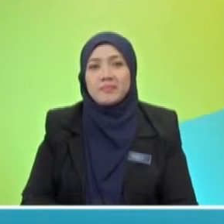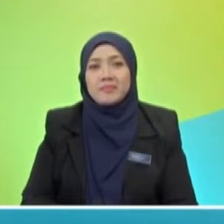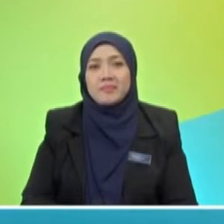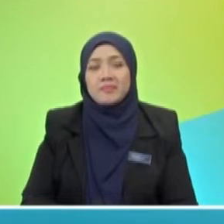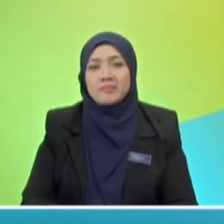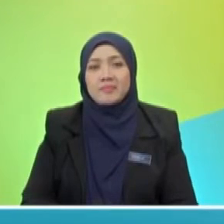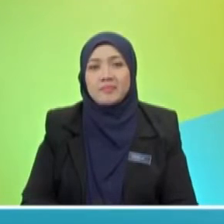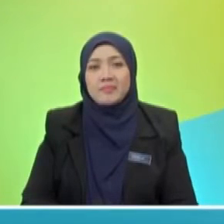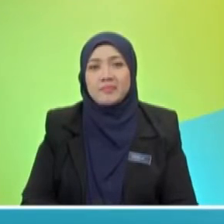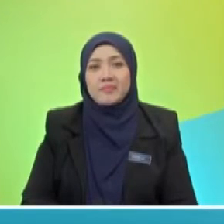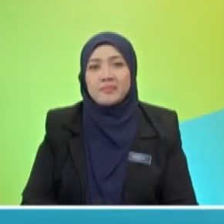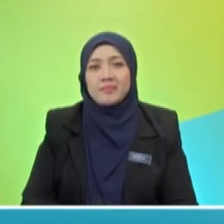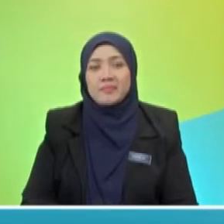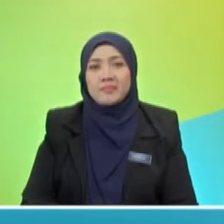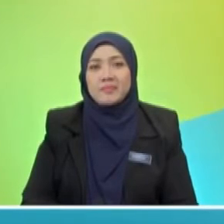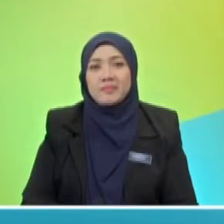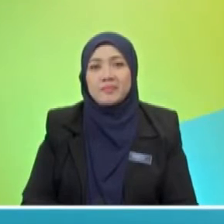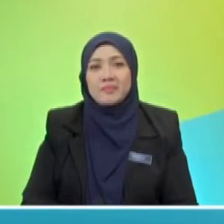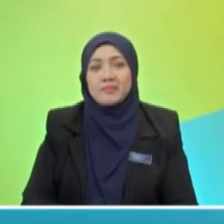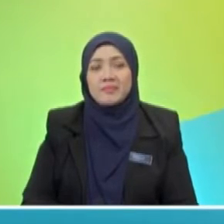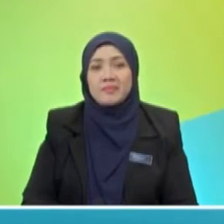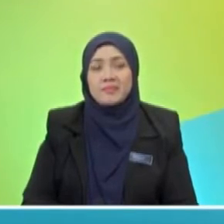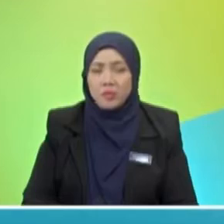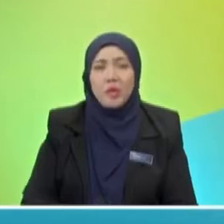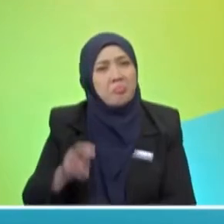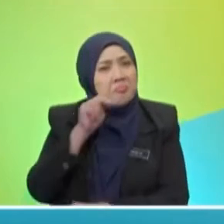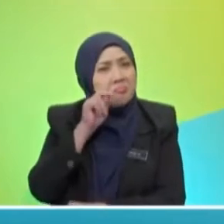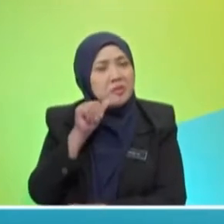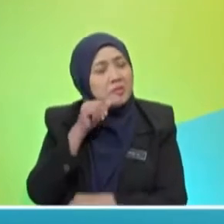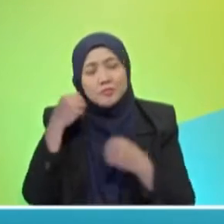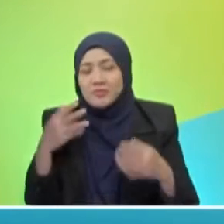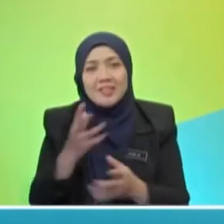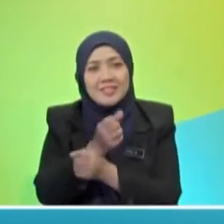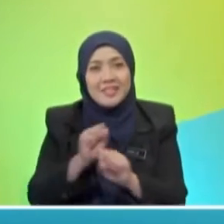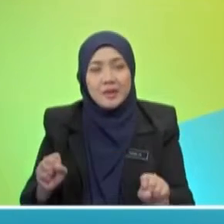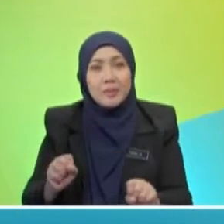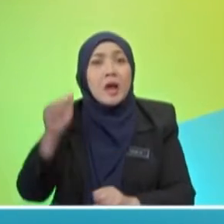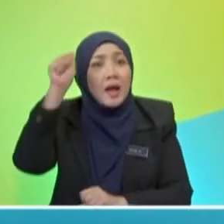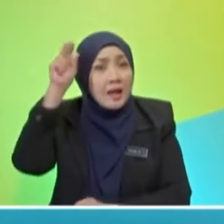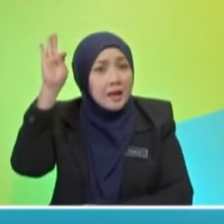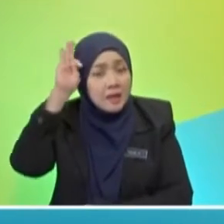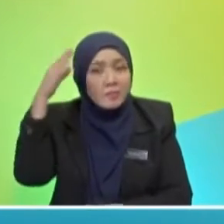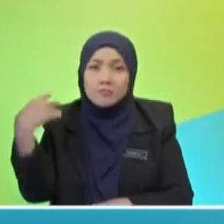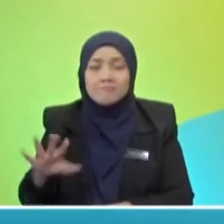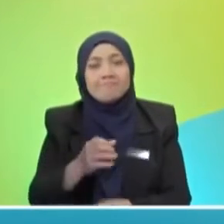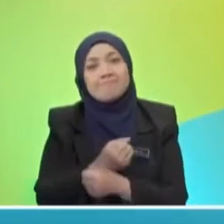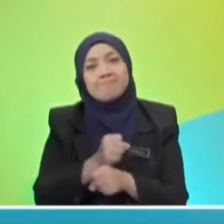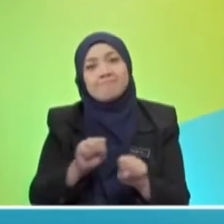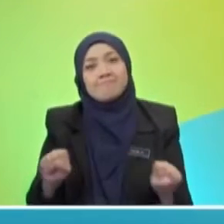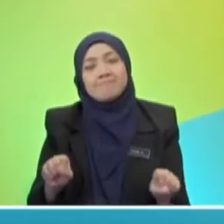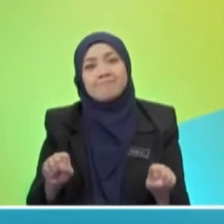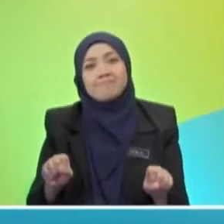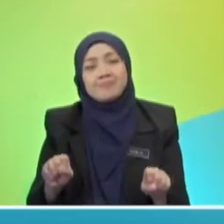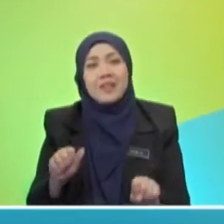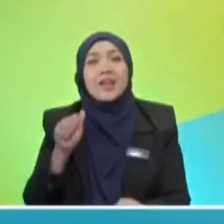Okey. Nampak macam Aisyah dah siap dah tu, Aisyah cikgu. Aisyah dah siap. Alif pun dah siap. Ya, betul. Kita pilih Aisyah lah